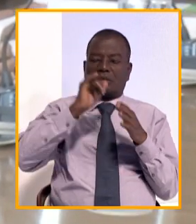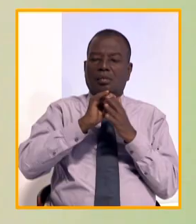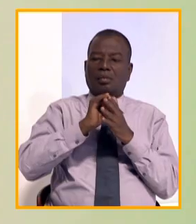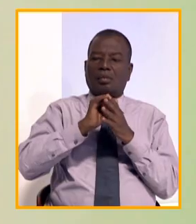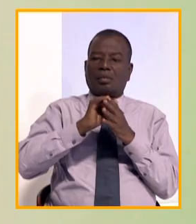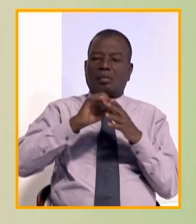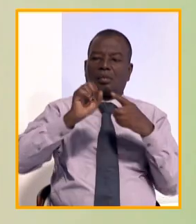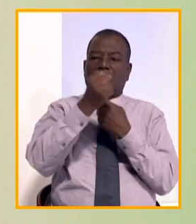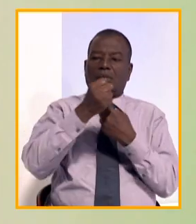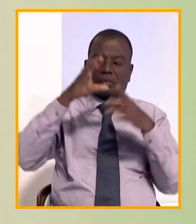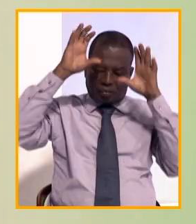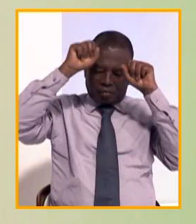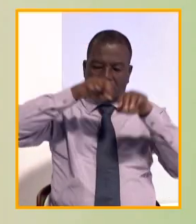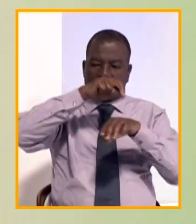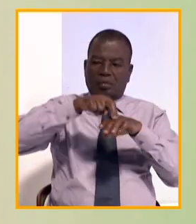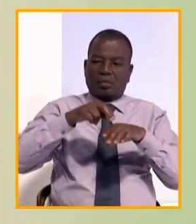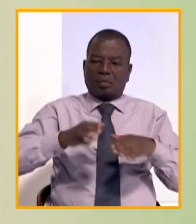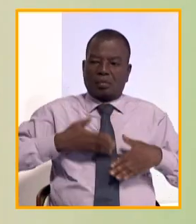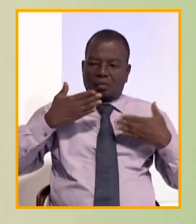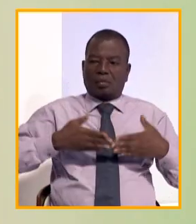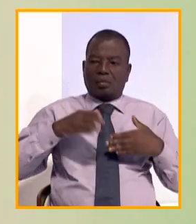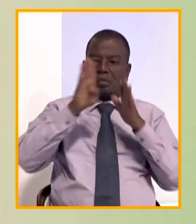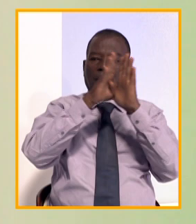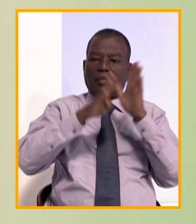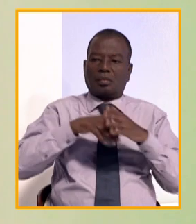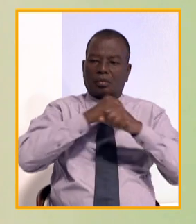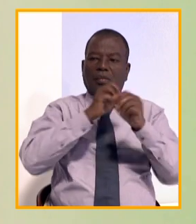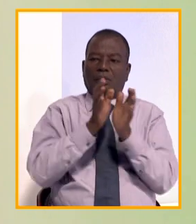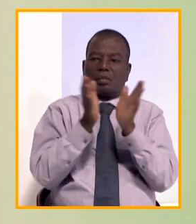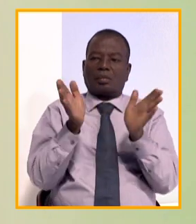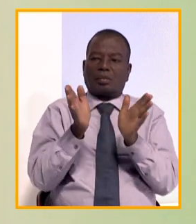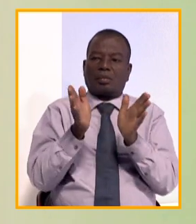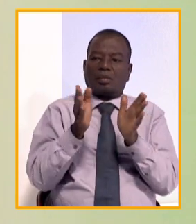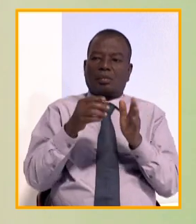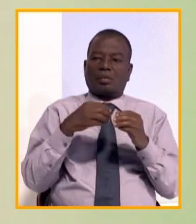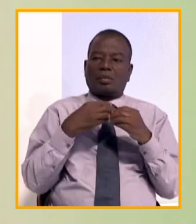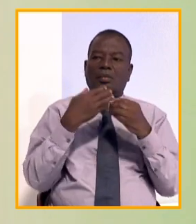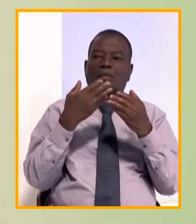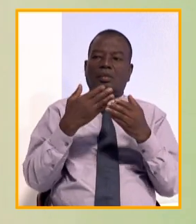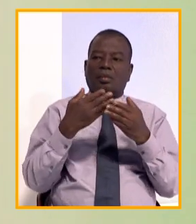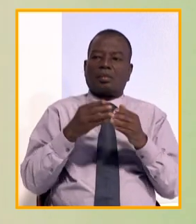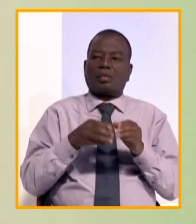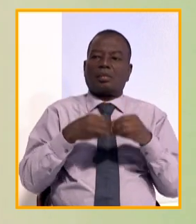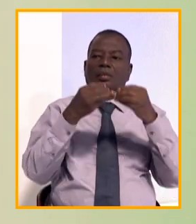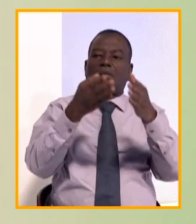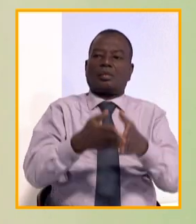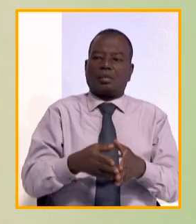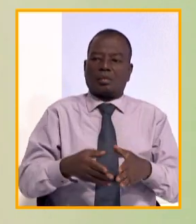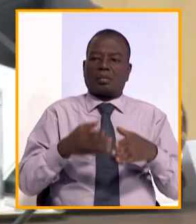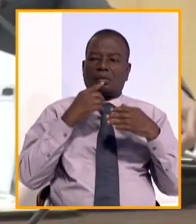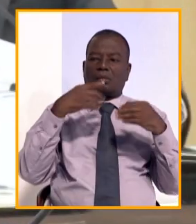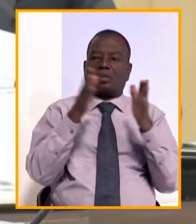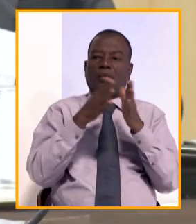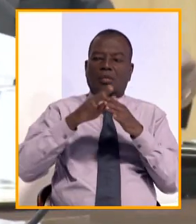situations, le président de la République, satisfait du bilan sécuritaire général, adresse ses vives félicitations au